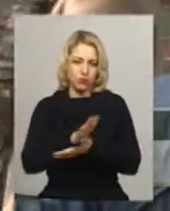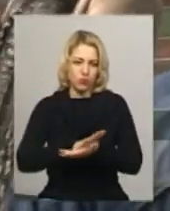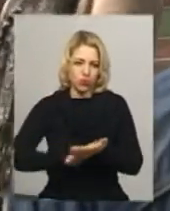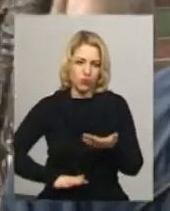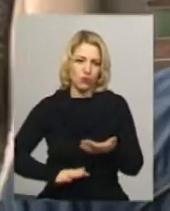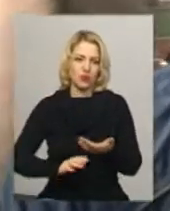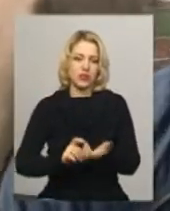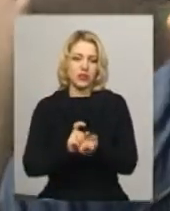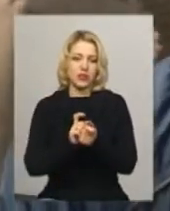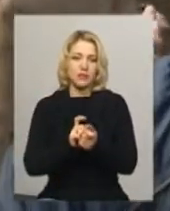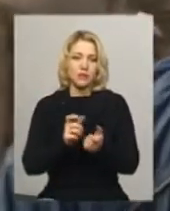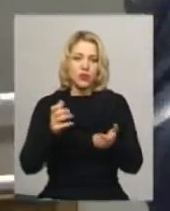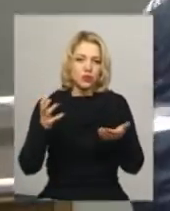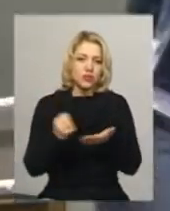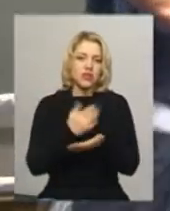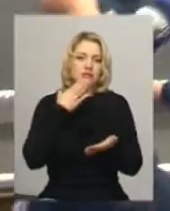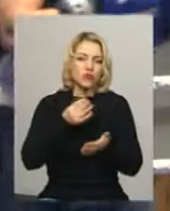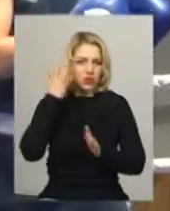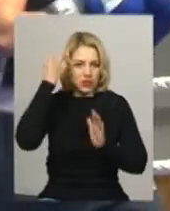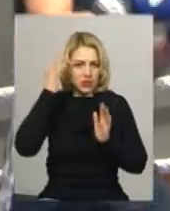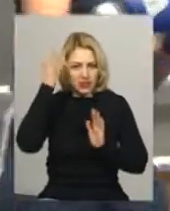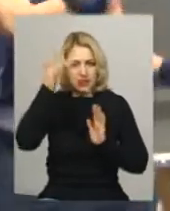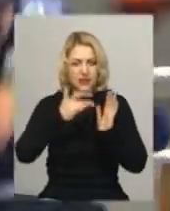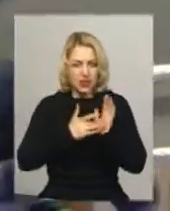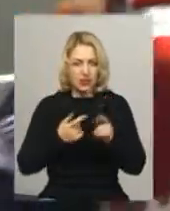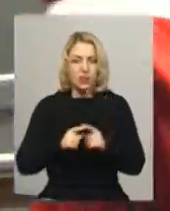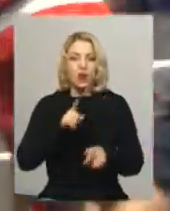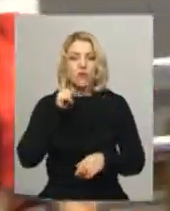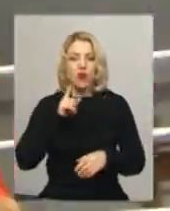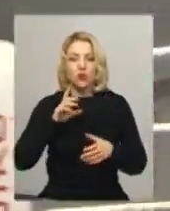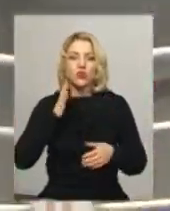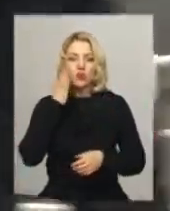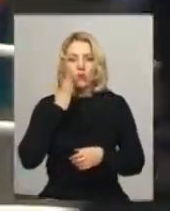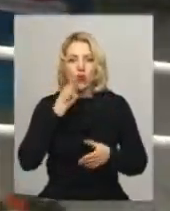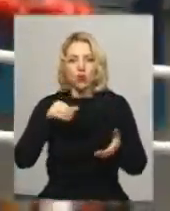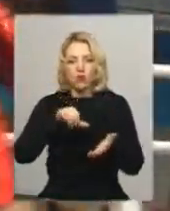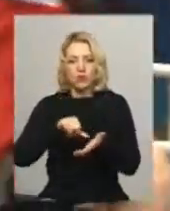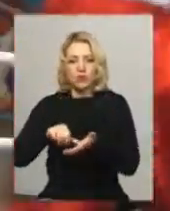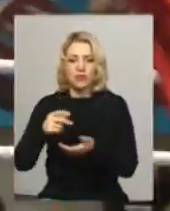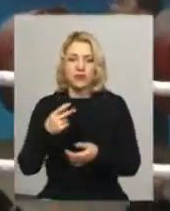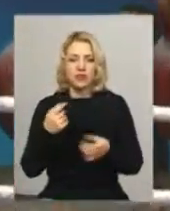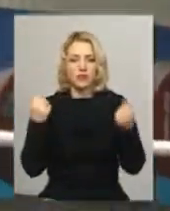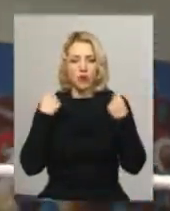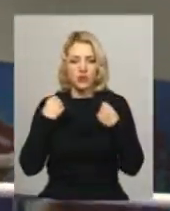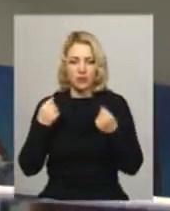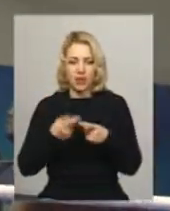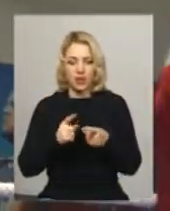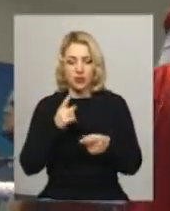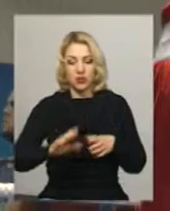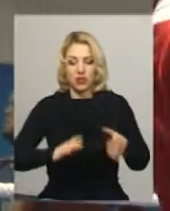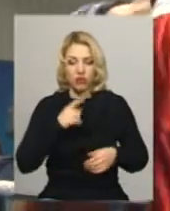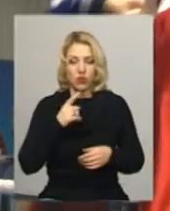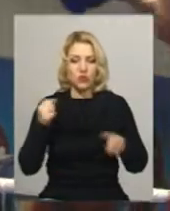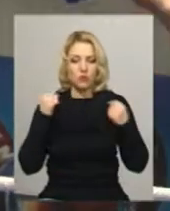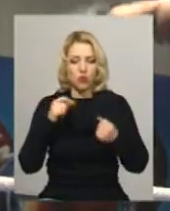продовжувати досягати цілі свої в боксі. Молодіжна збірна Молдови на турніри представлена 12 спортсменами. Один із її тренерів каже, спортсмени